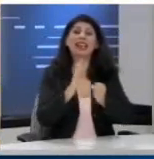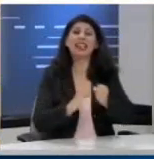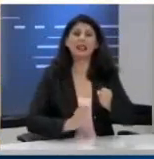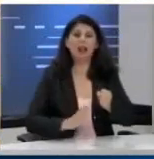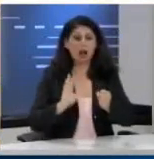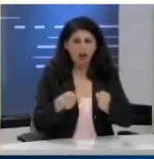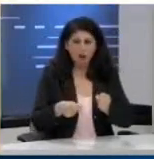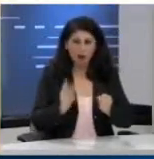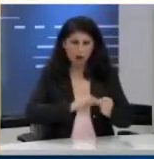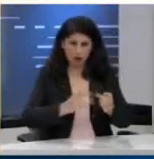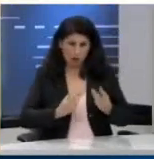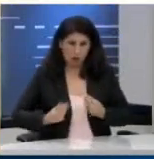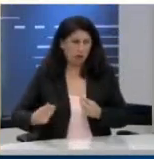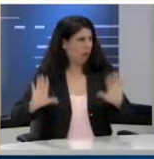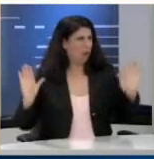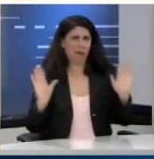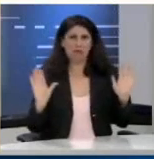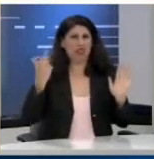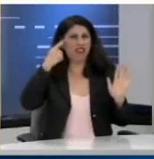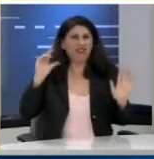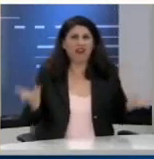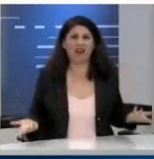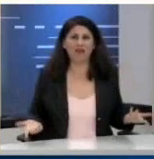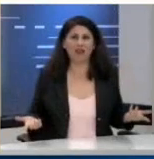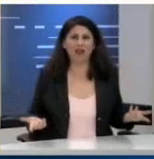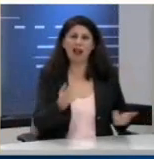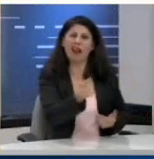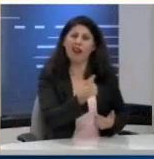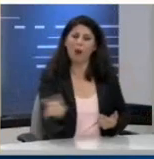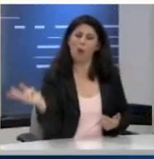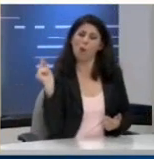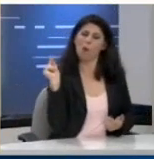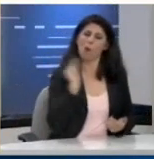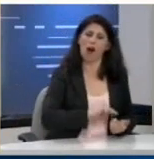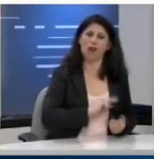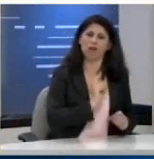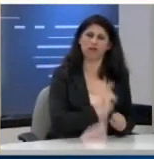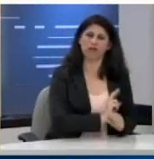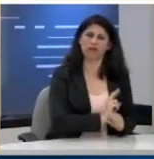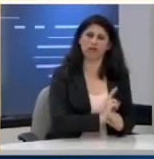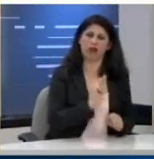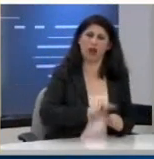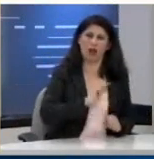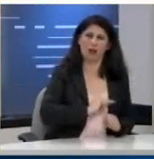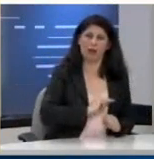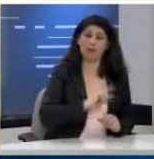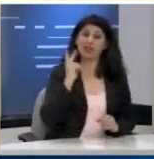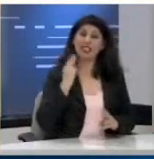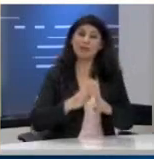έγινε μέρισμα για τους πολλούς, αλλά έγινε απόθεμα για τους λίγους. Το κρίσιμο ερώτημα λοιπόν